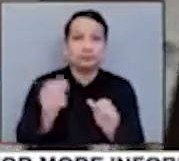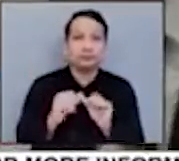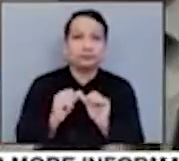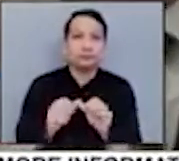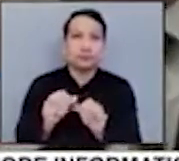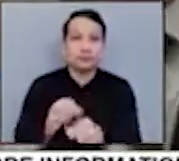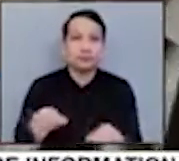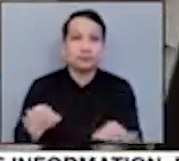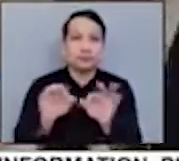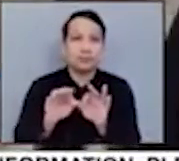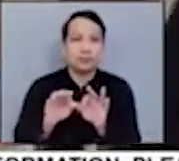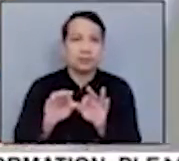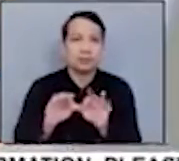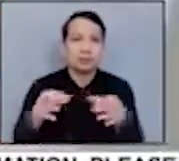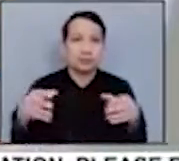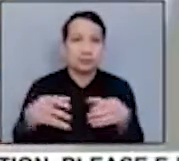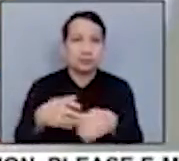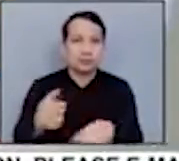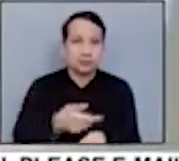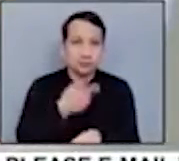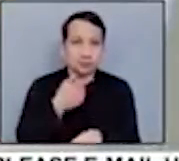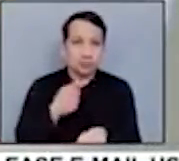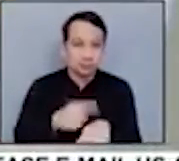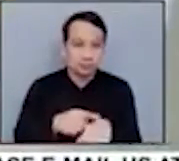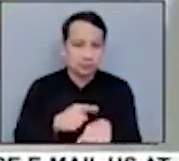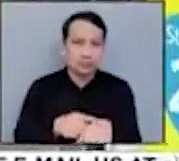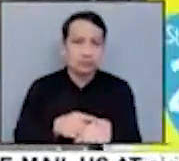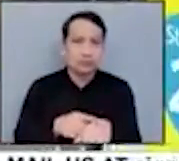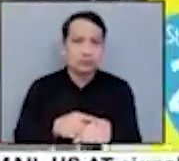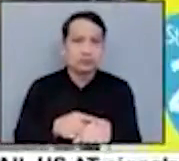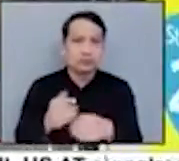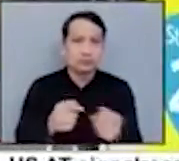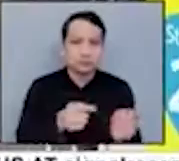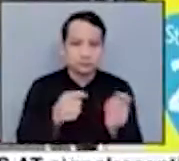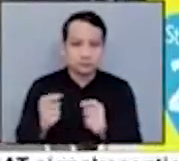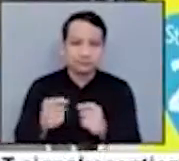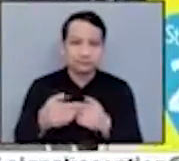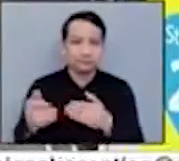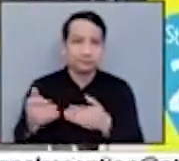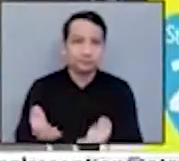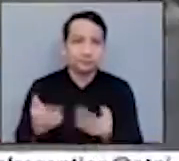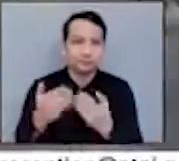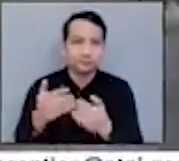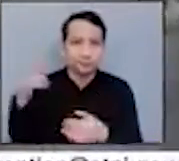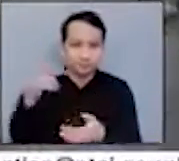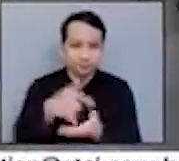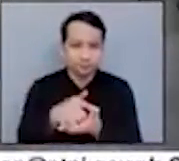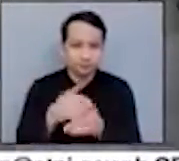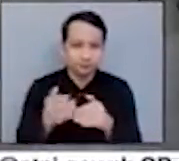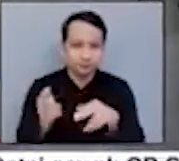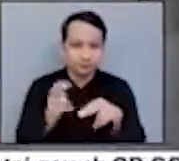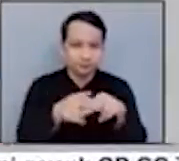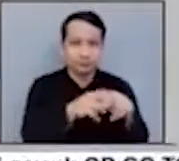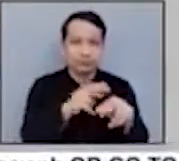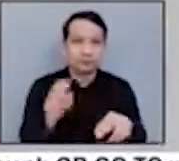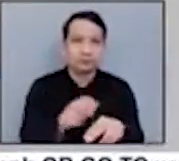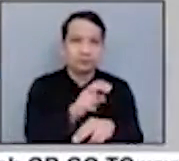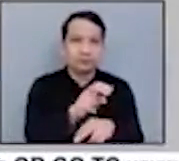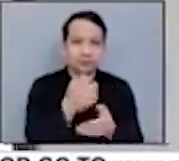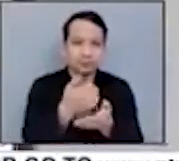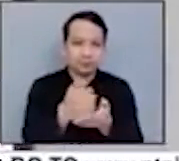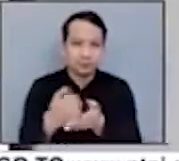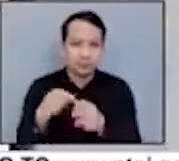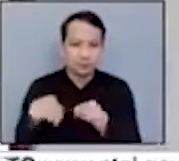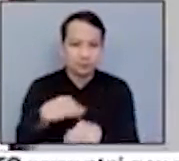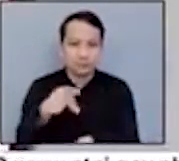na pagkakaroon ng mas mahabang weekend para mas makahikayat pa ng domestic travel at pataasin pa ang tourism expenditures sa bansa. Hindi